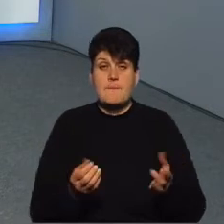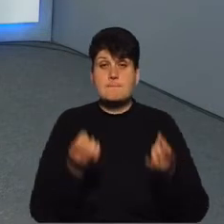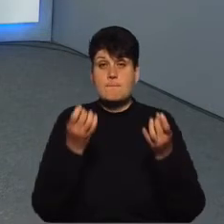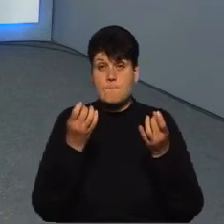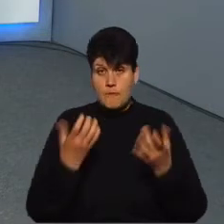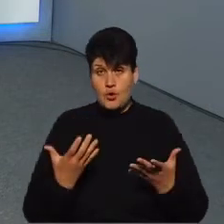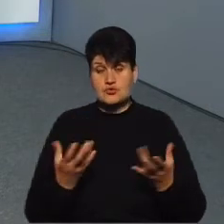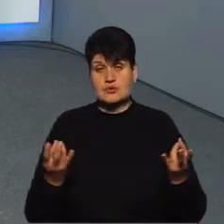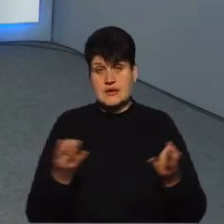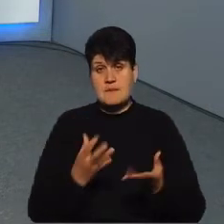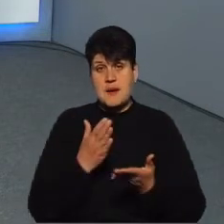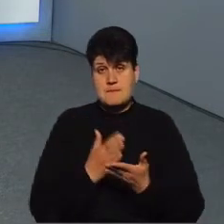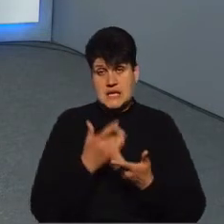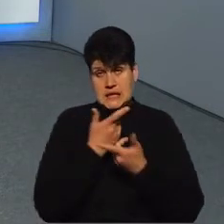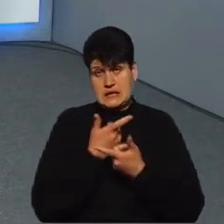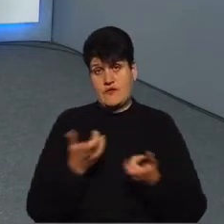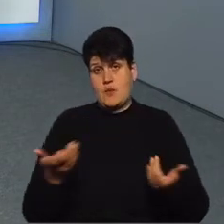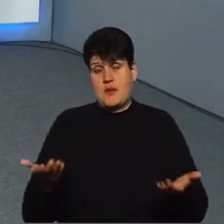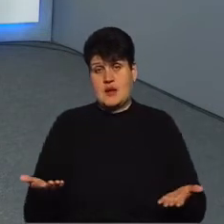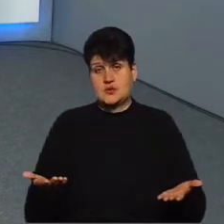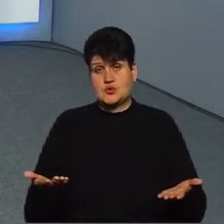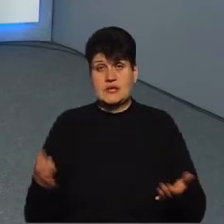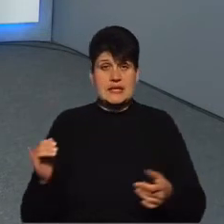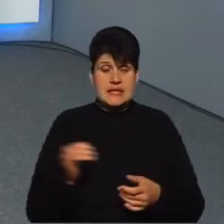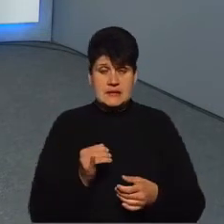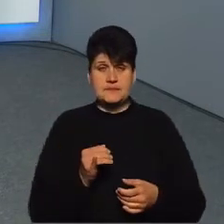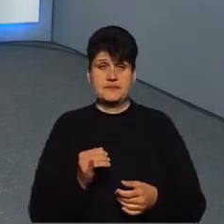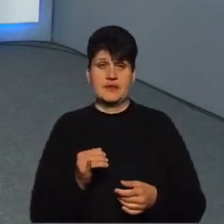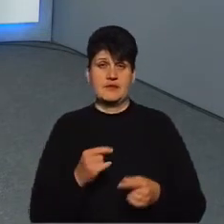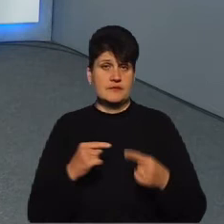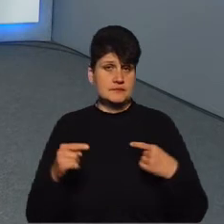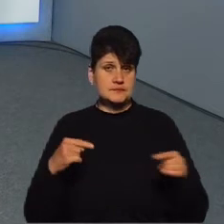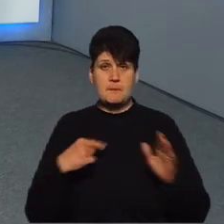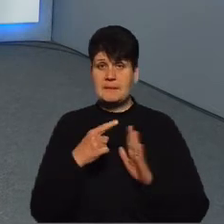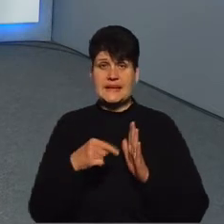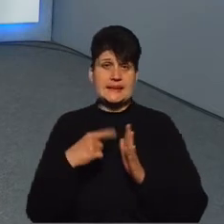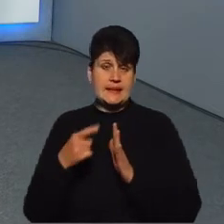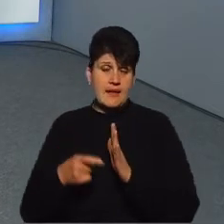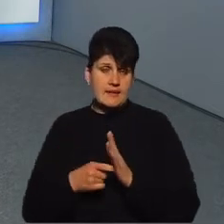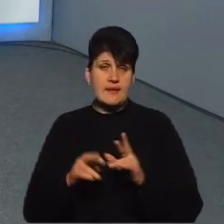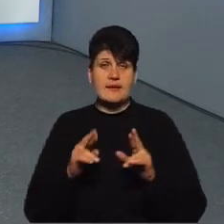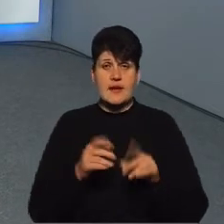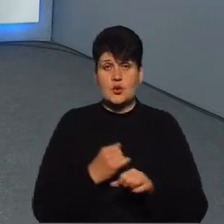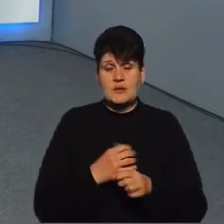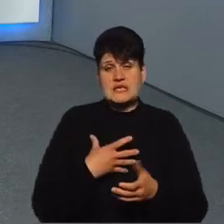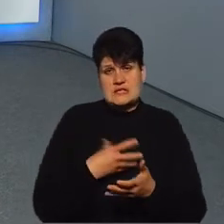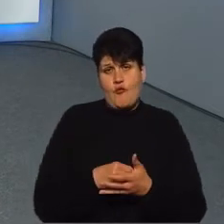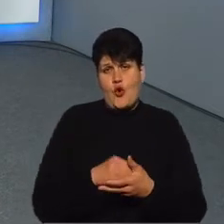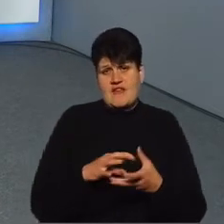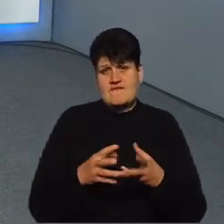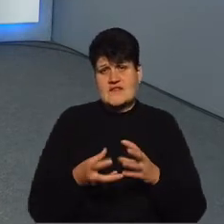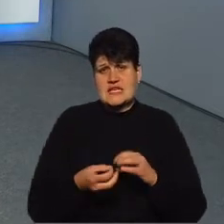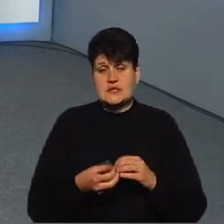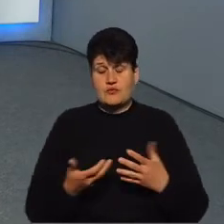мати інформацію і в певних питаннях якби робити власні висновки. Я вже казав,